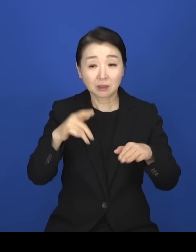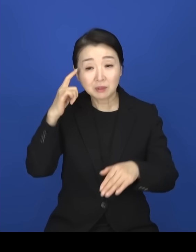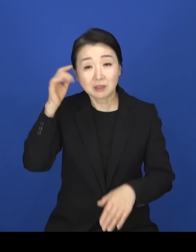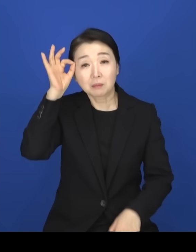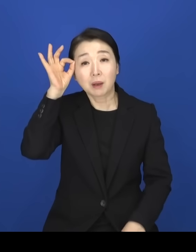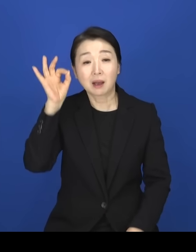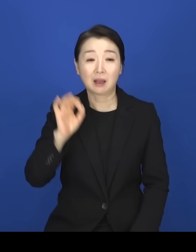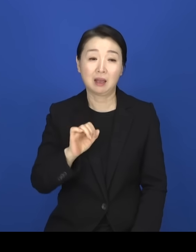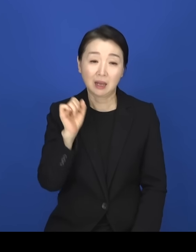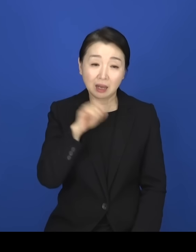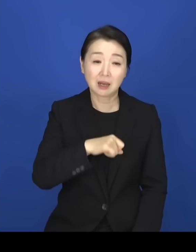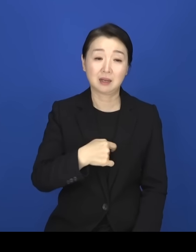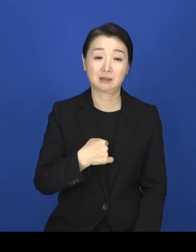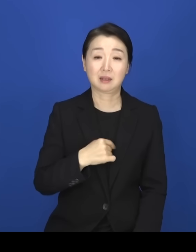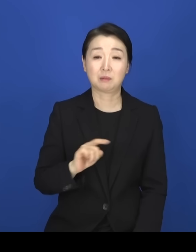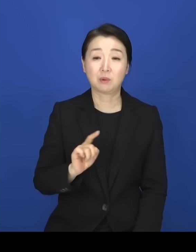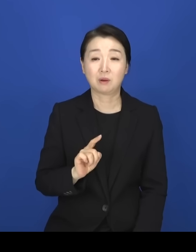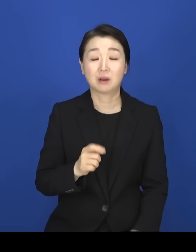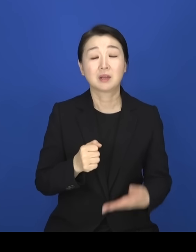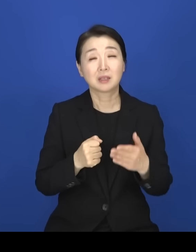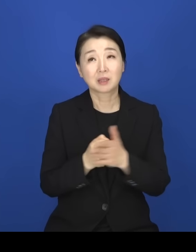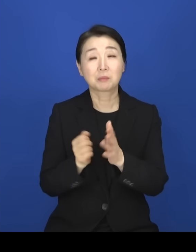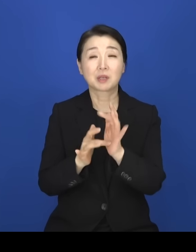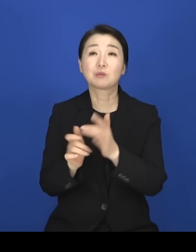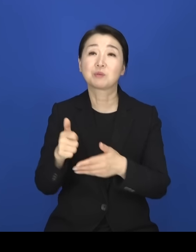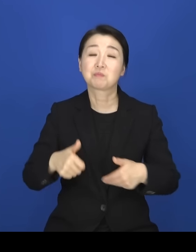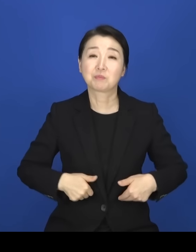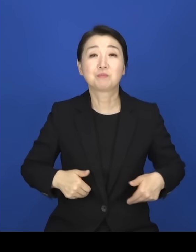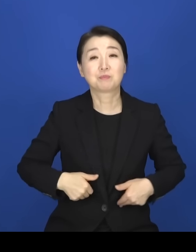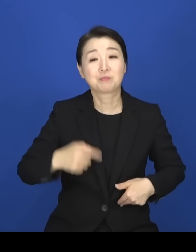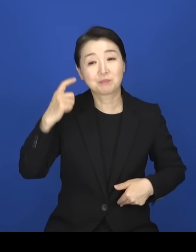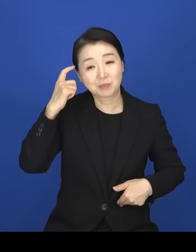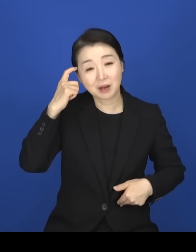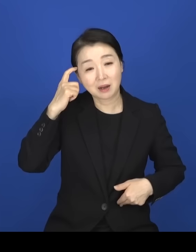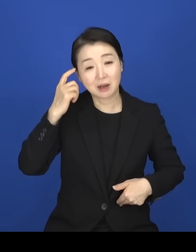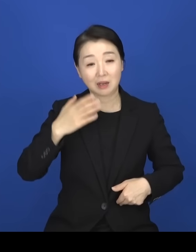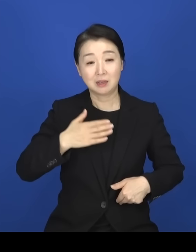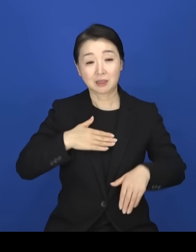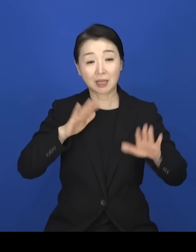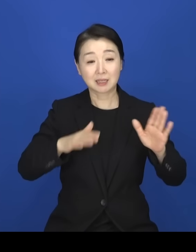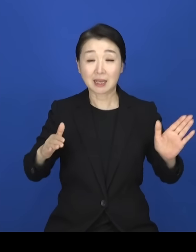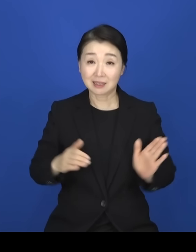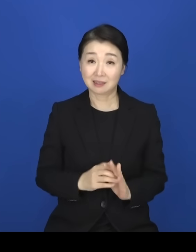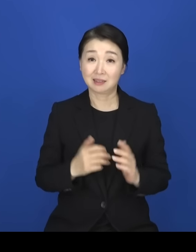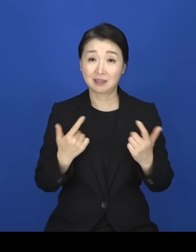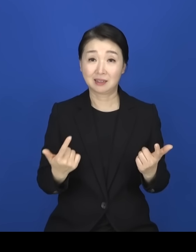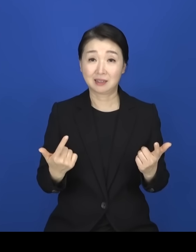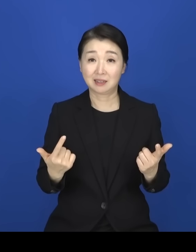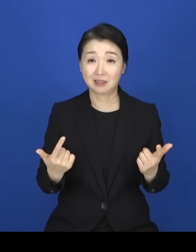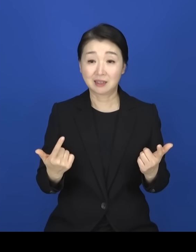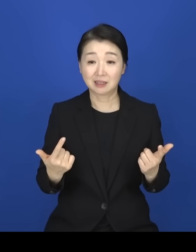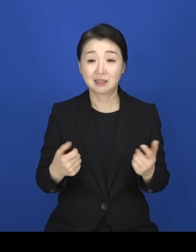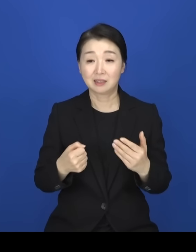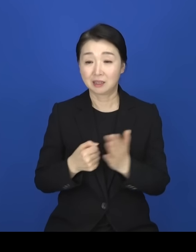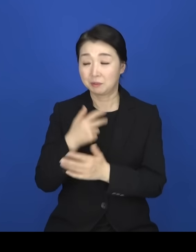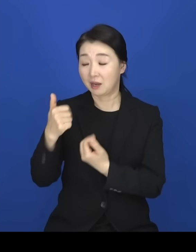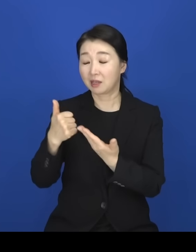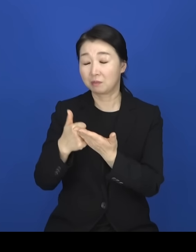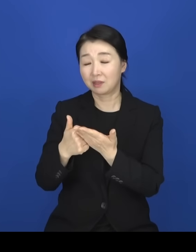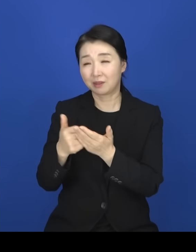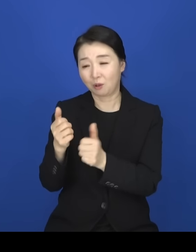들면 이래서 내가 예수님이 필요하구나. 난 이게 끝이 아니구나. 그래서 난 하나님한테